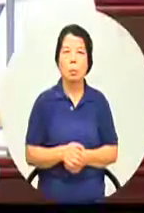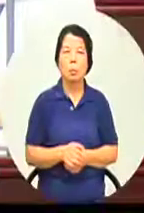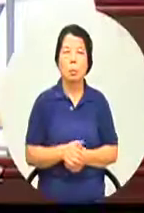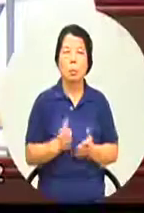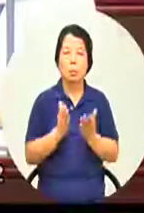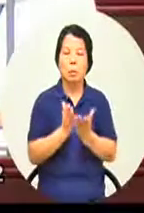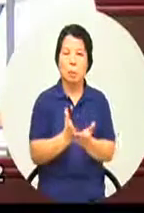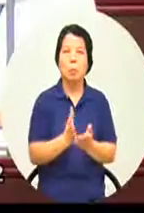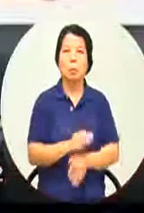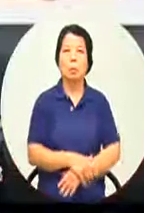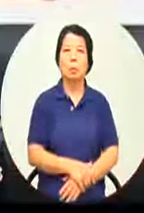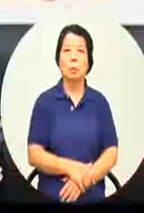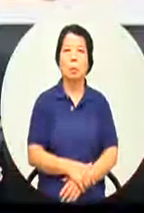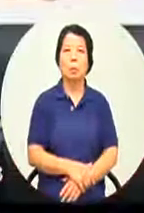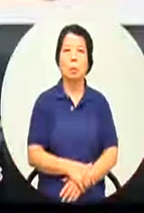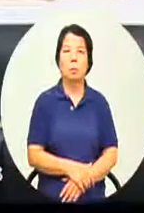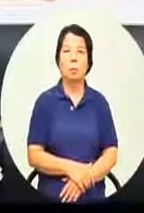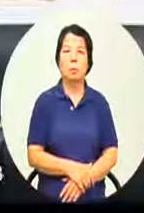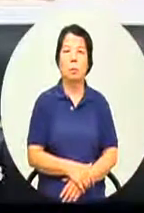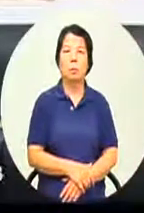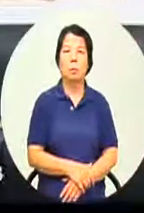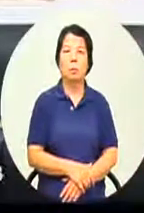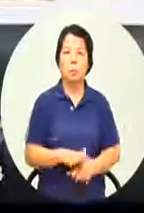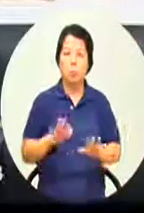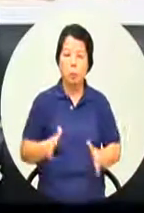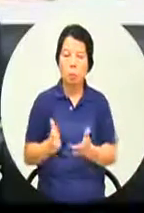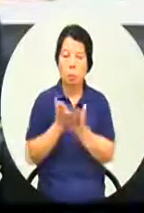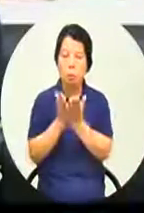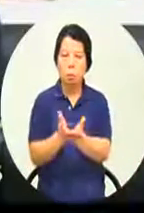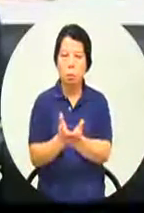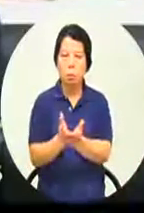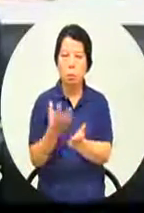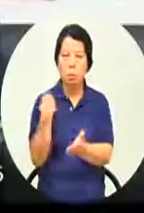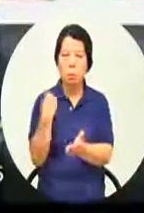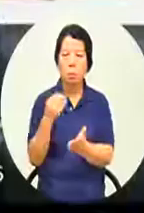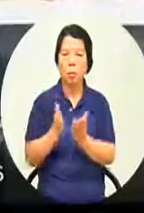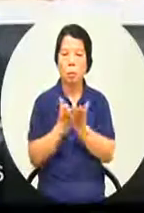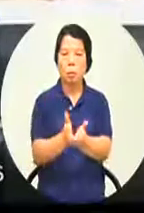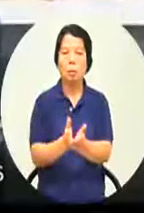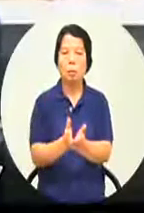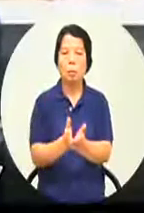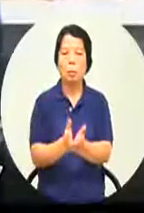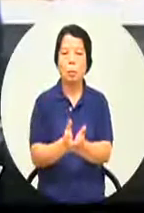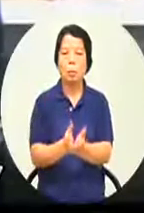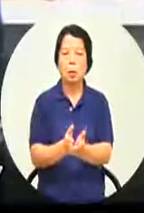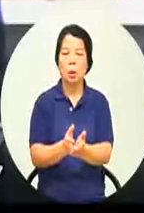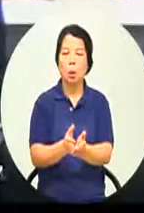轮。 好，那请问你现有的这些渡轮太旧换新要到什么时候？